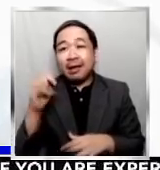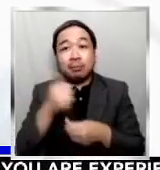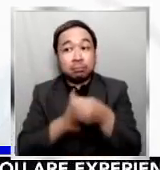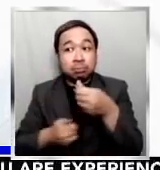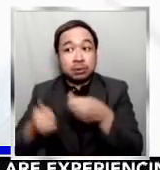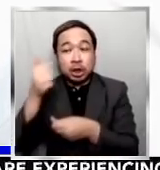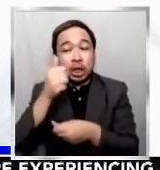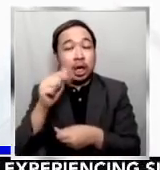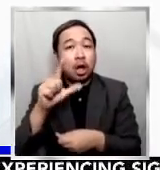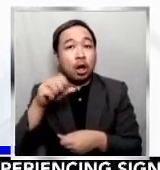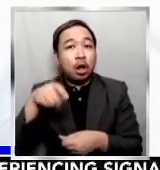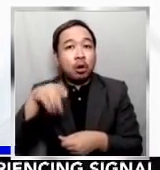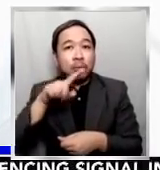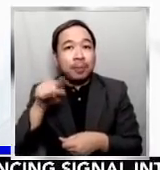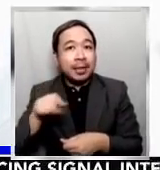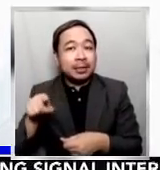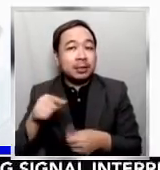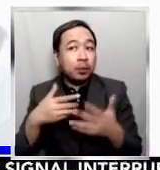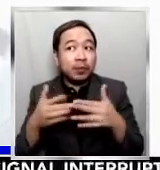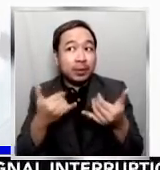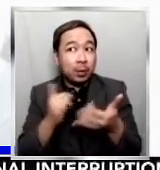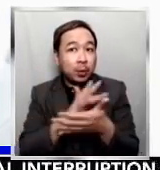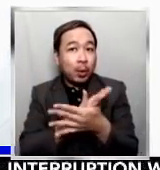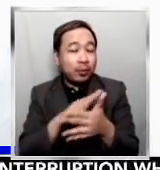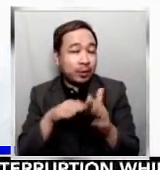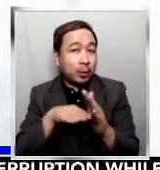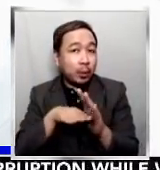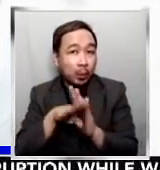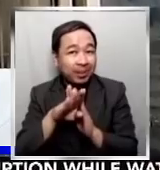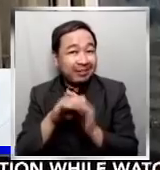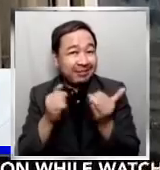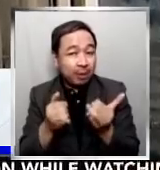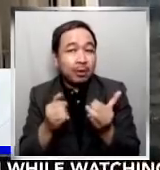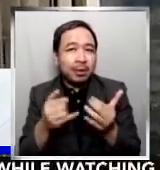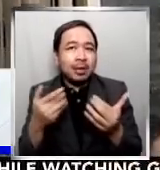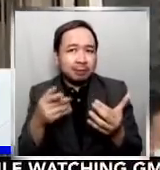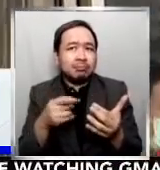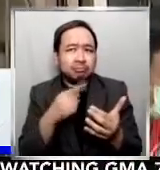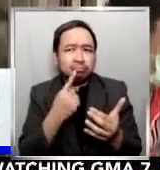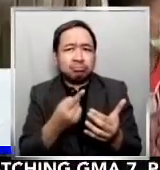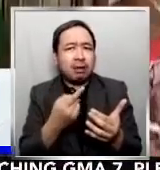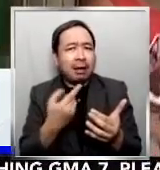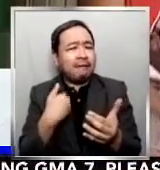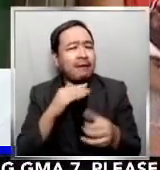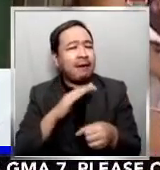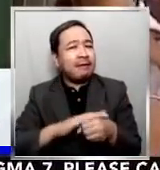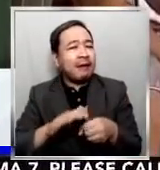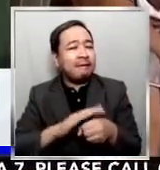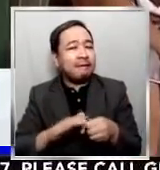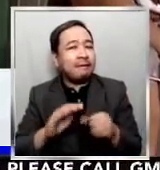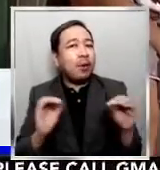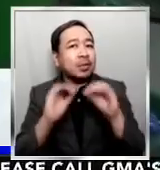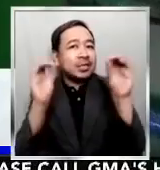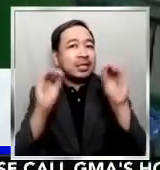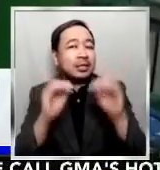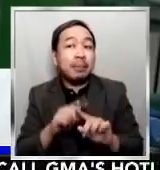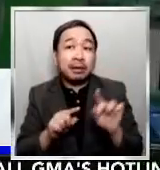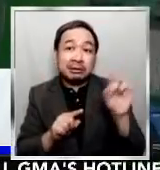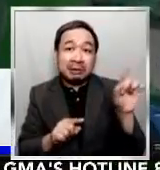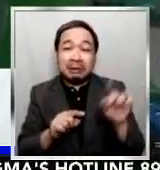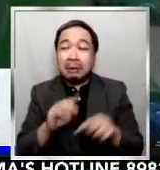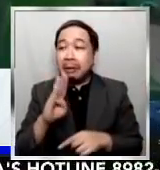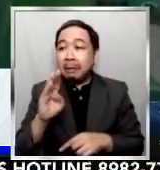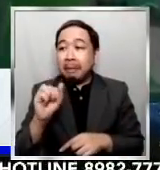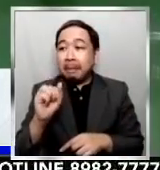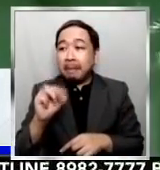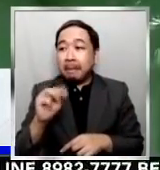COVID-19, may sapat pa naman daw na supply ng oxygen sa bansa. Pero sa Bambang sa Santa Cruz, Maynila, ramdam na ang kakulangan ng